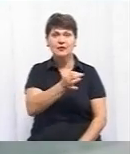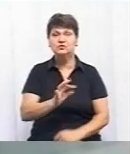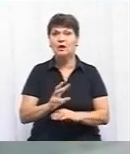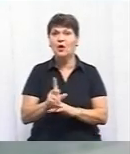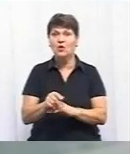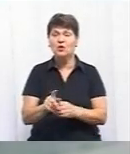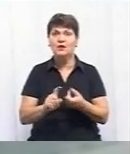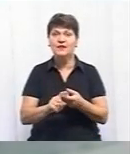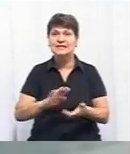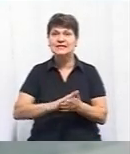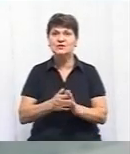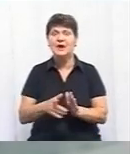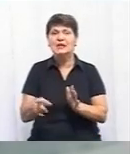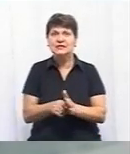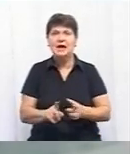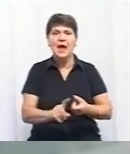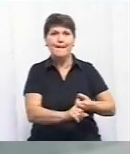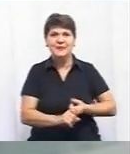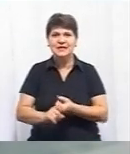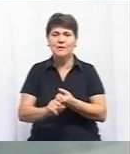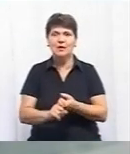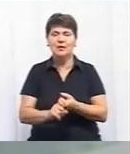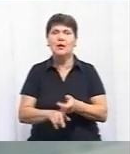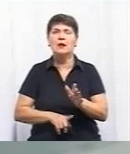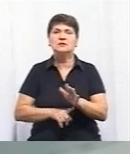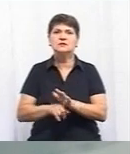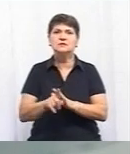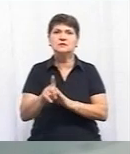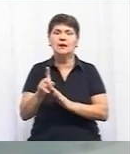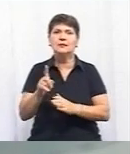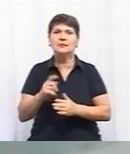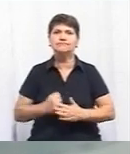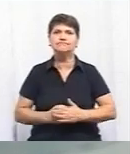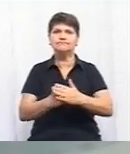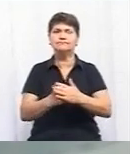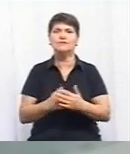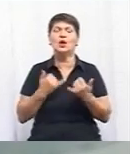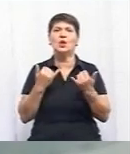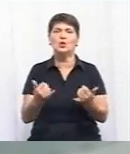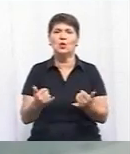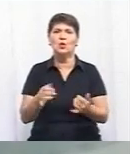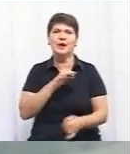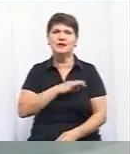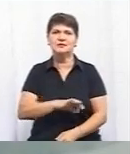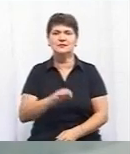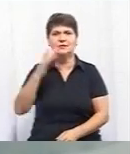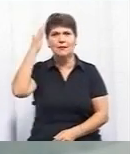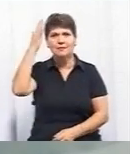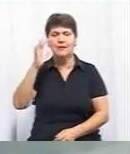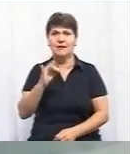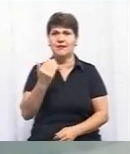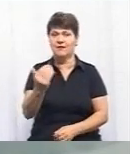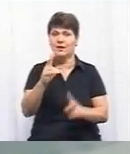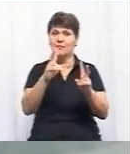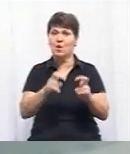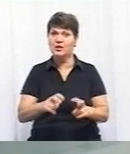і ситуація з епідемією, з пандемією стала поштовхом, як ідея до реалізації цього проєкту. І ви